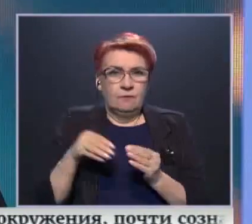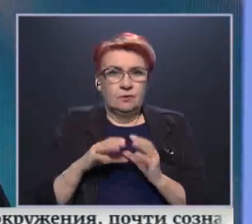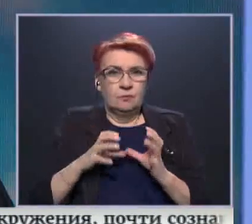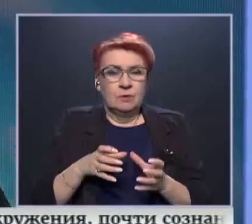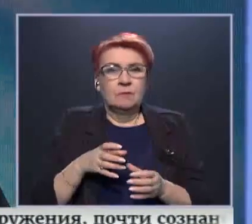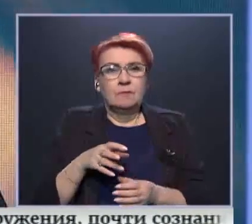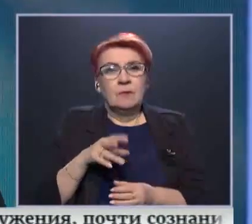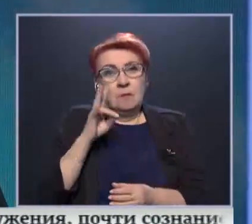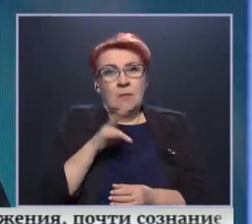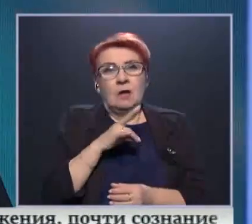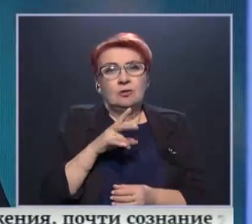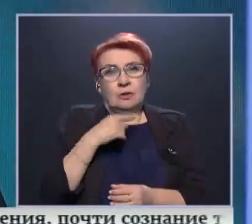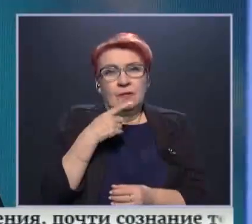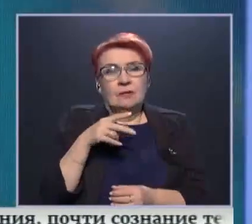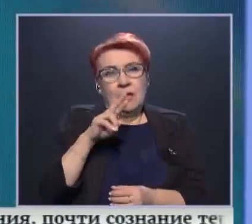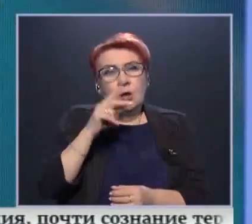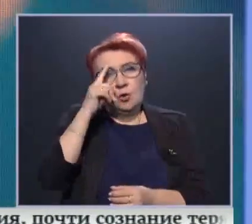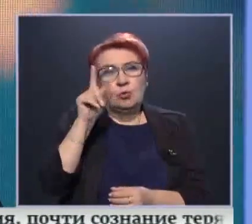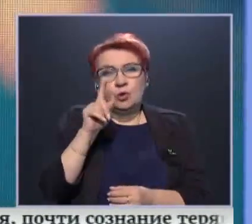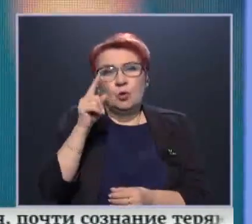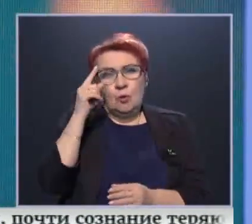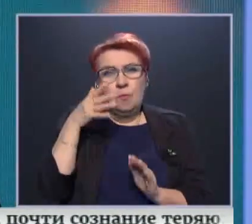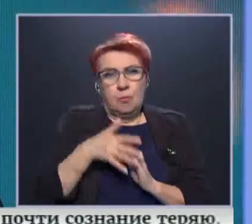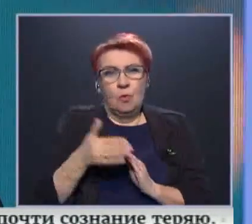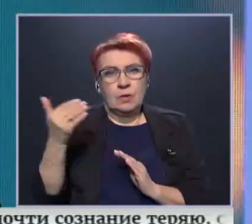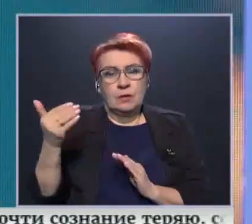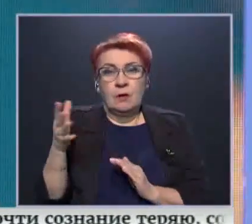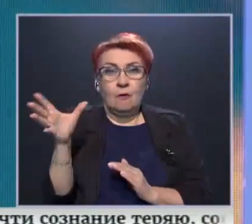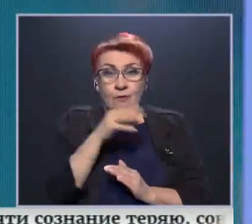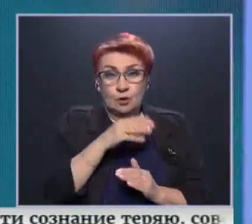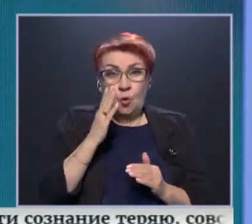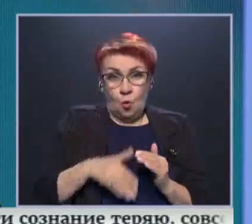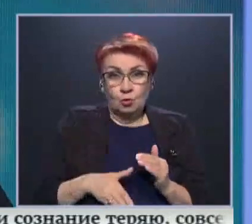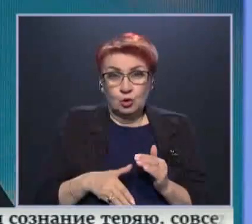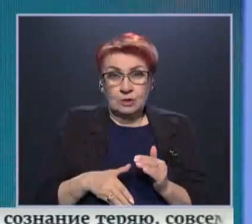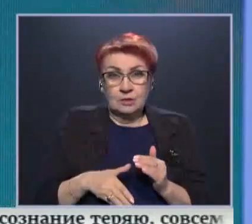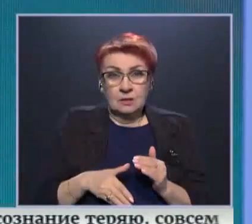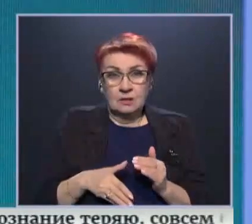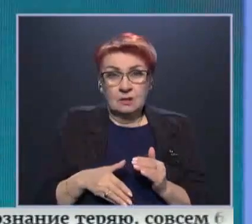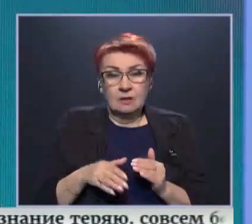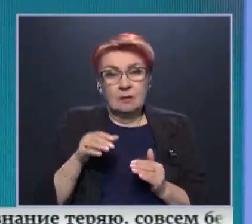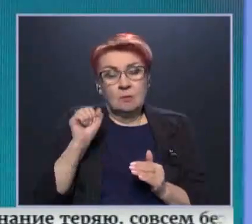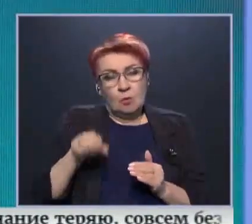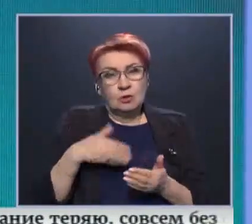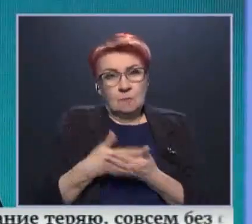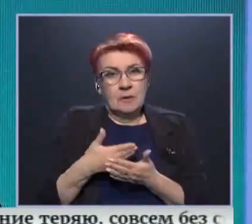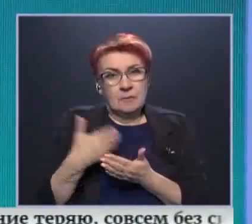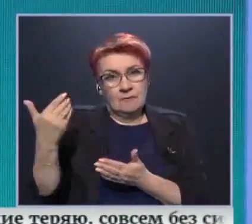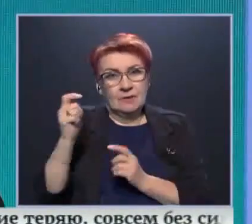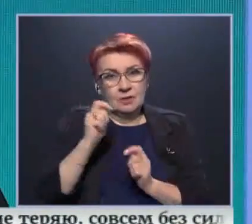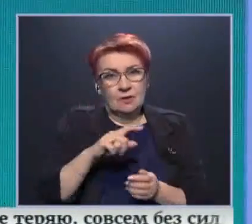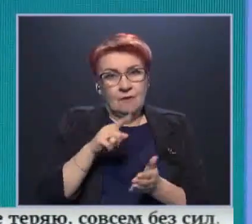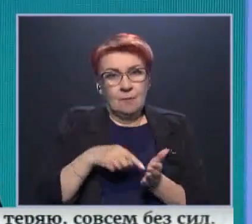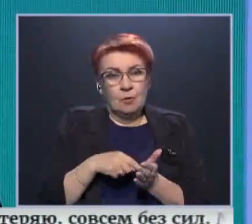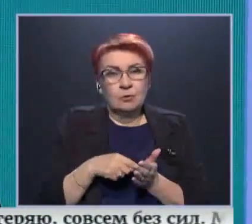что я понял мужчину, который звонит. Все кончится. Это, наверное, можно предположить, когда